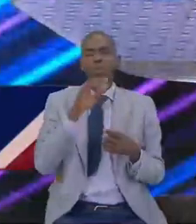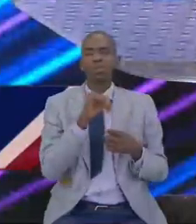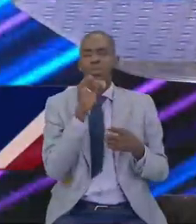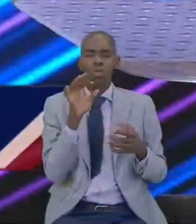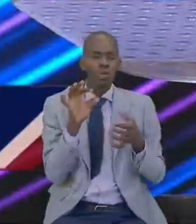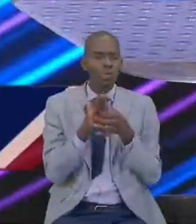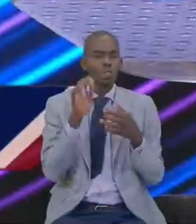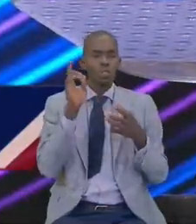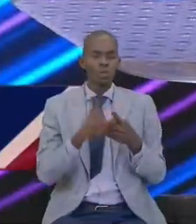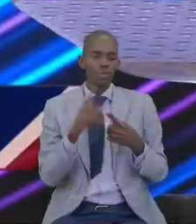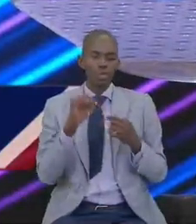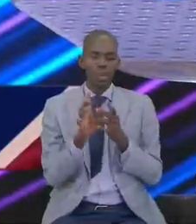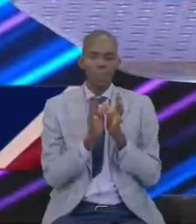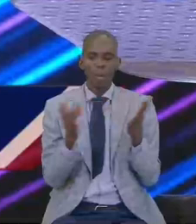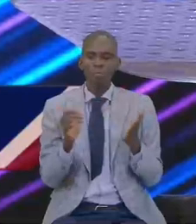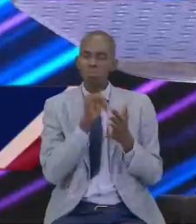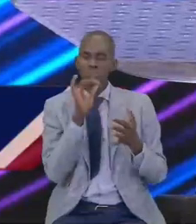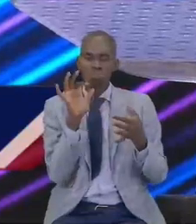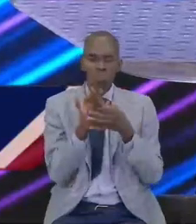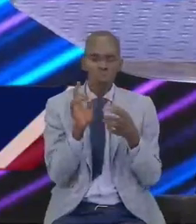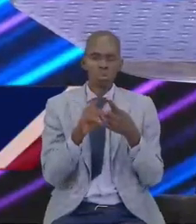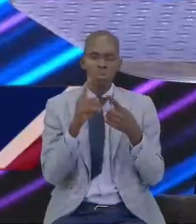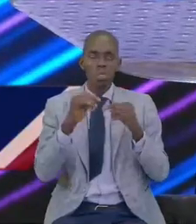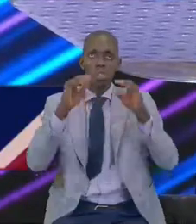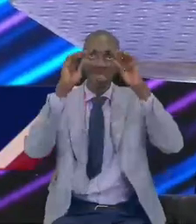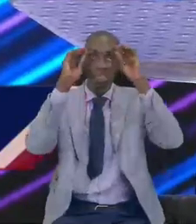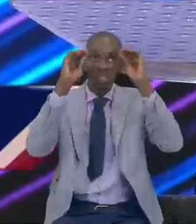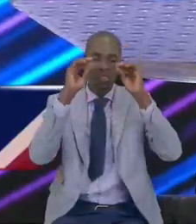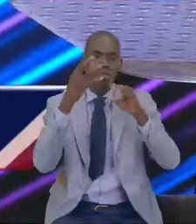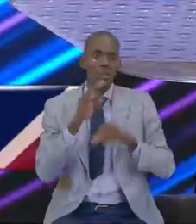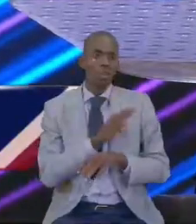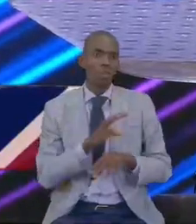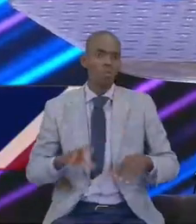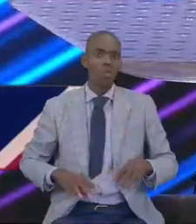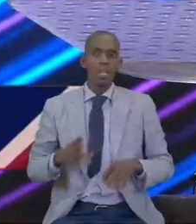pas engagée à l'enseignement et aux doctrines de Christ. Et ils ont un